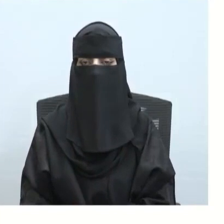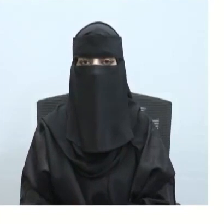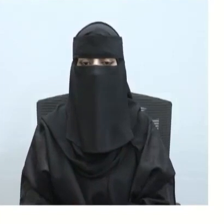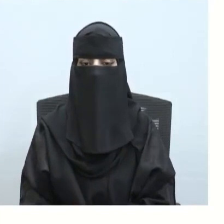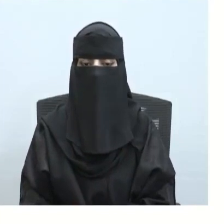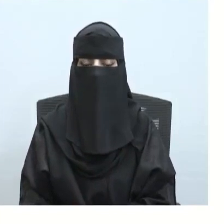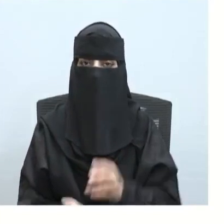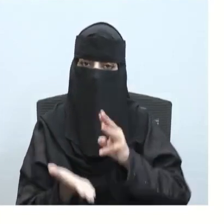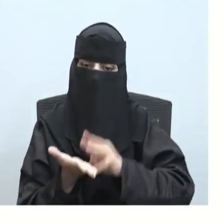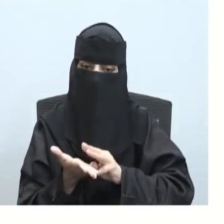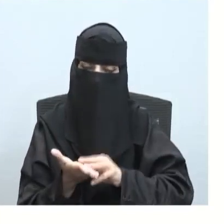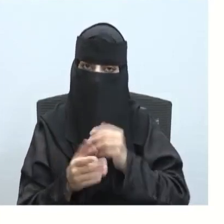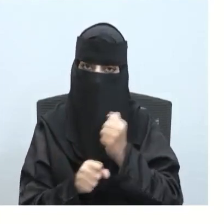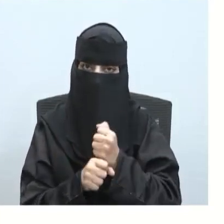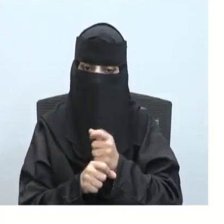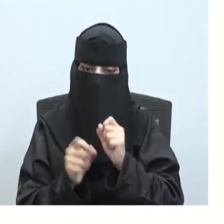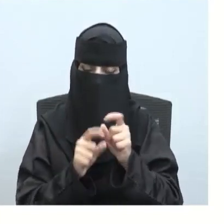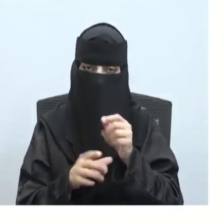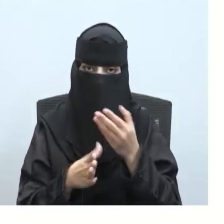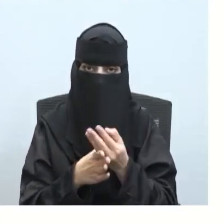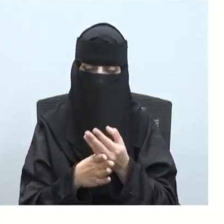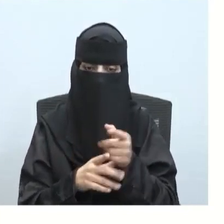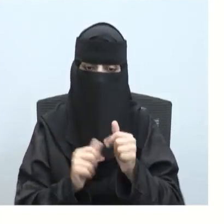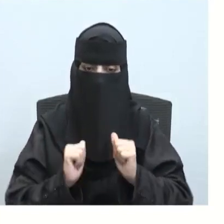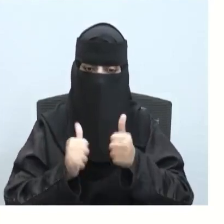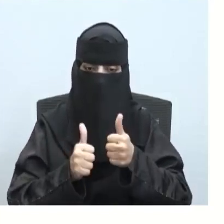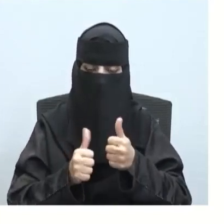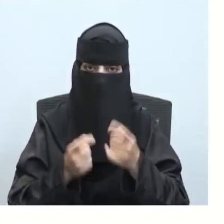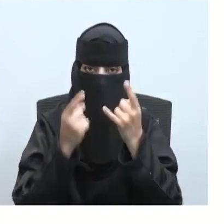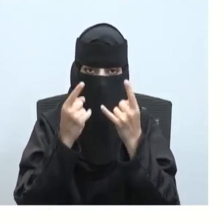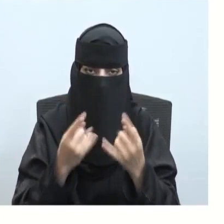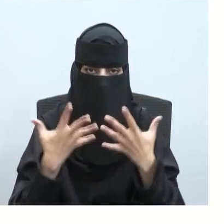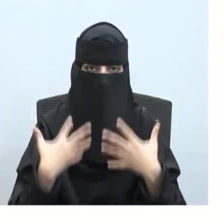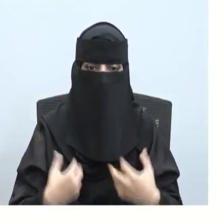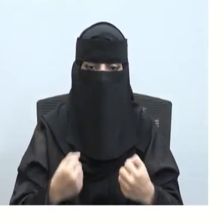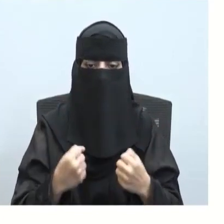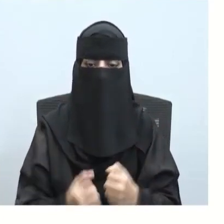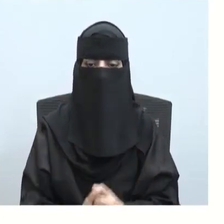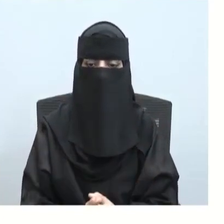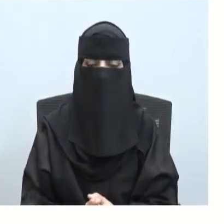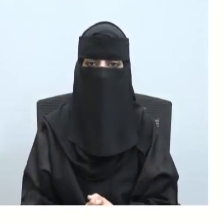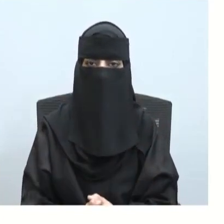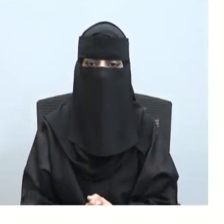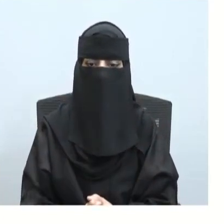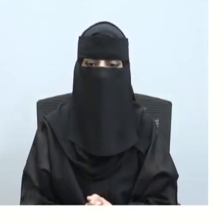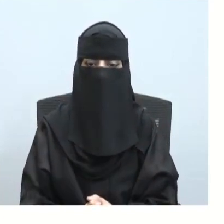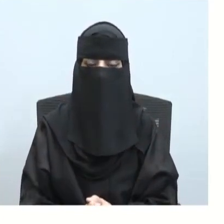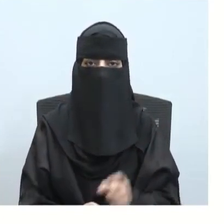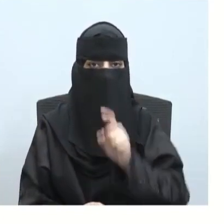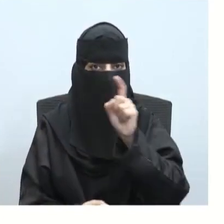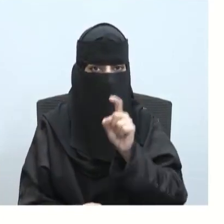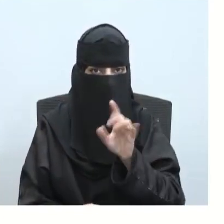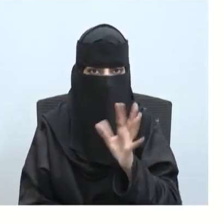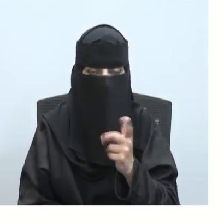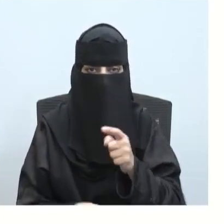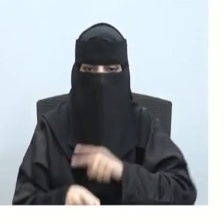أيضاً من تأثيرات إنترنت الأشياء في مجال التصنيع تعزيز الكفاءة والسلامة. سؤال: إلى